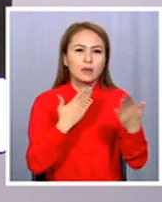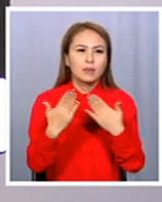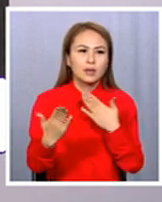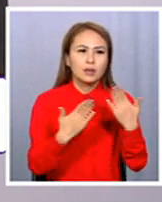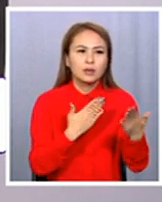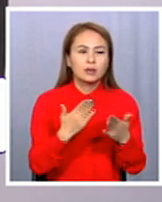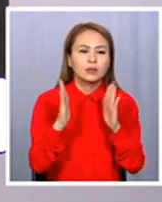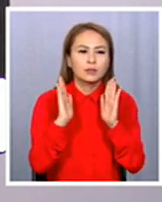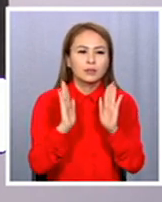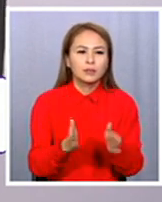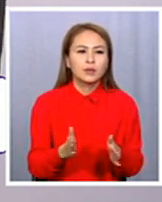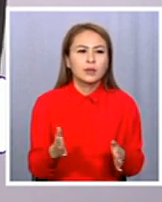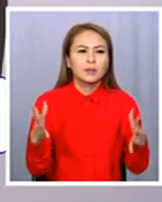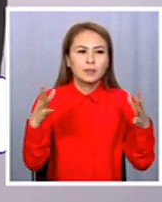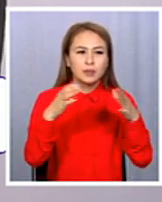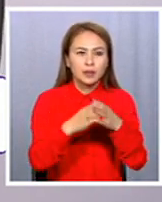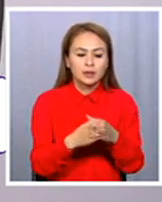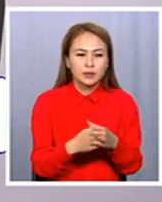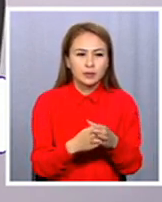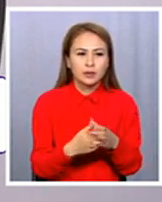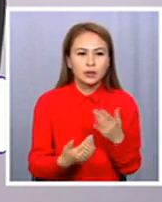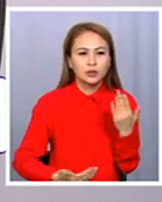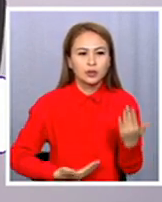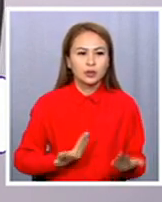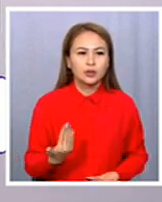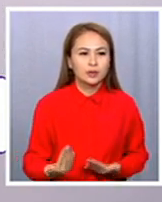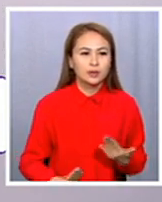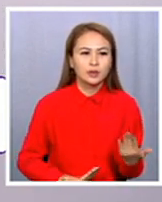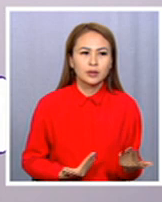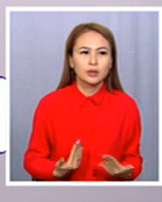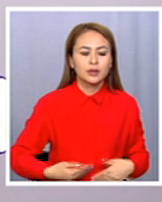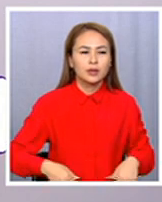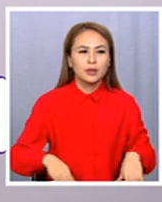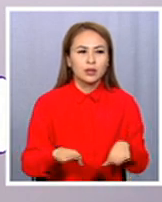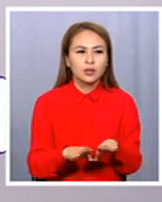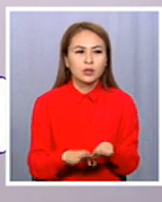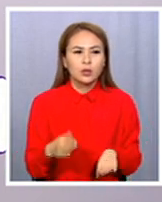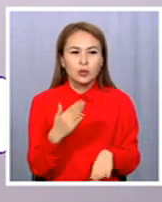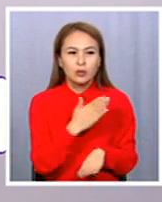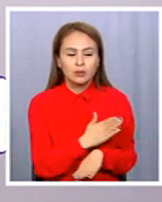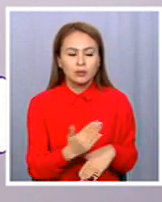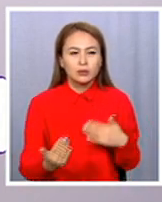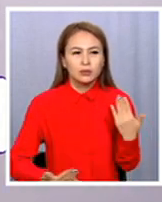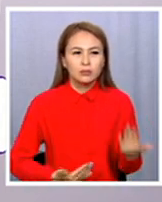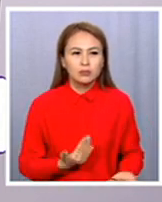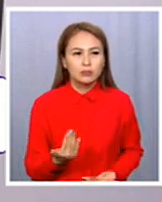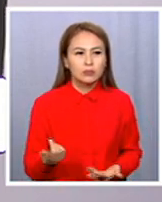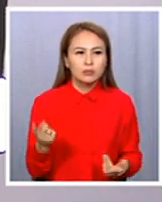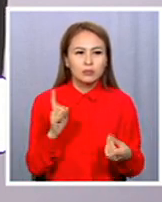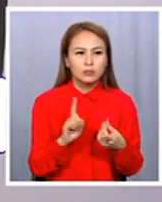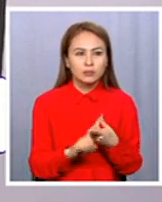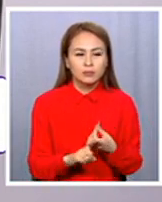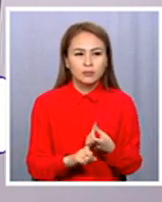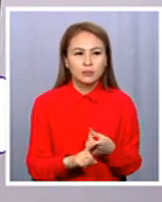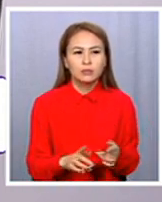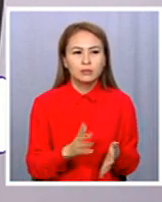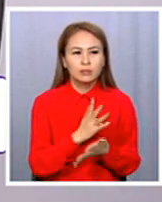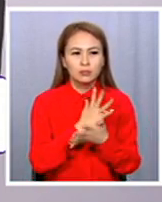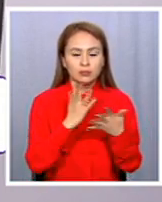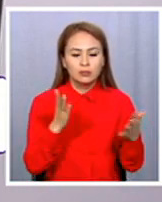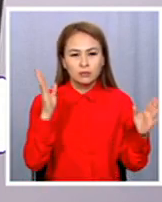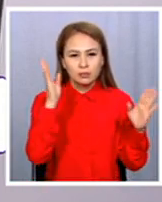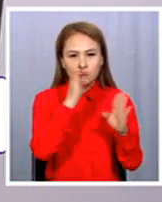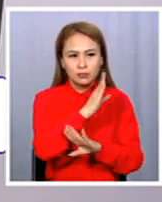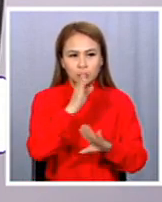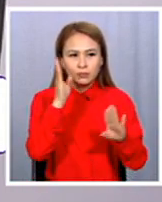қарым-қатынаста бірлестікте тіршілік етеді. Ендеше олардың тіршілік етуіне байланысты үлкен